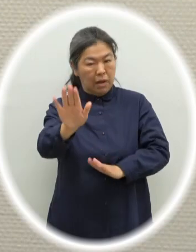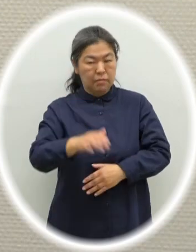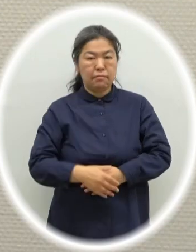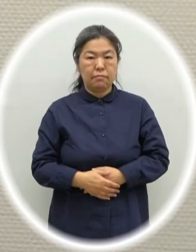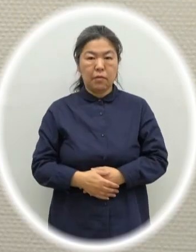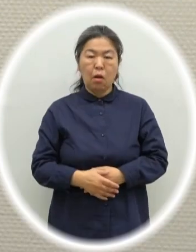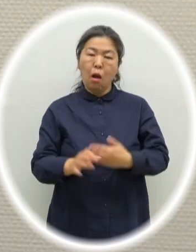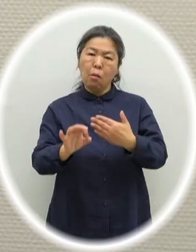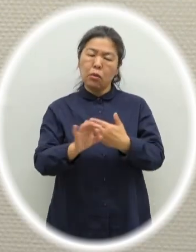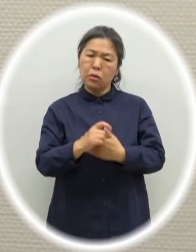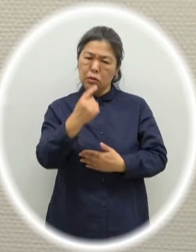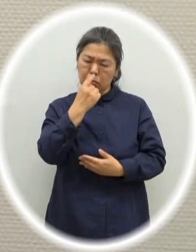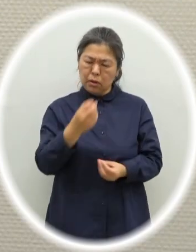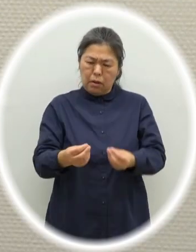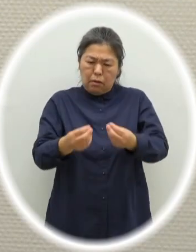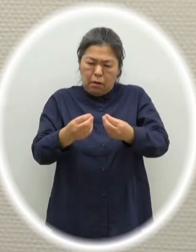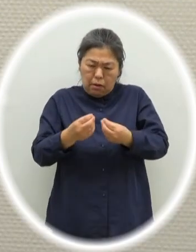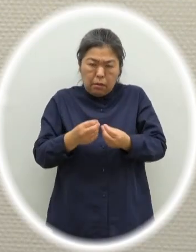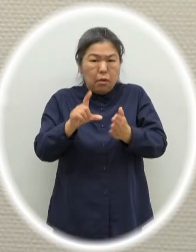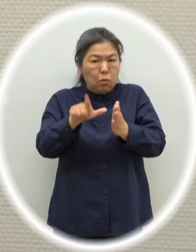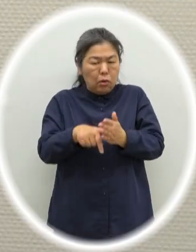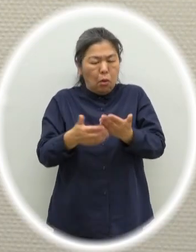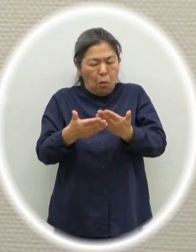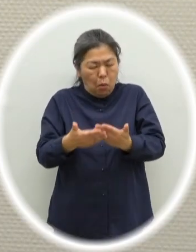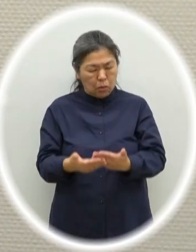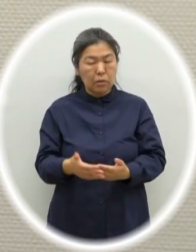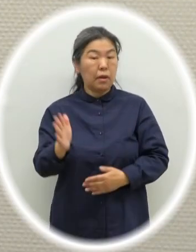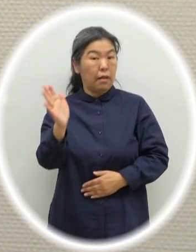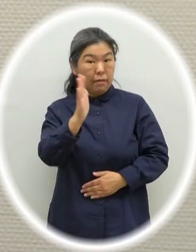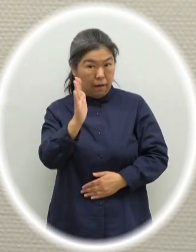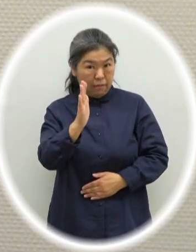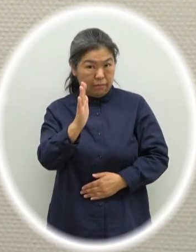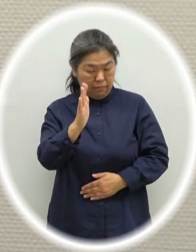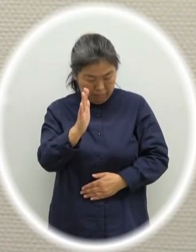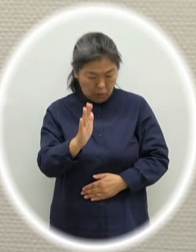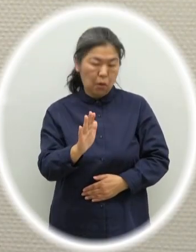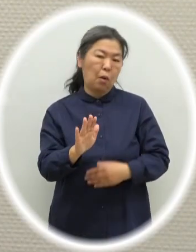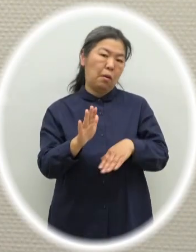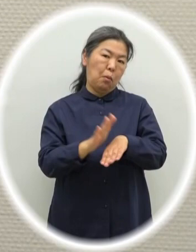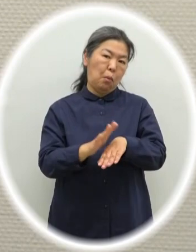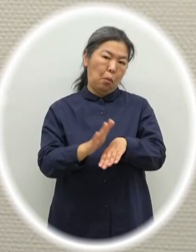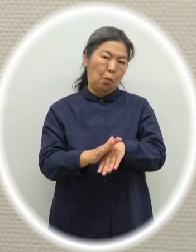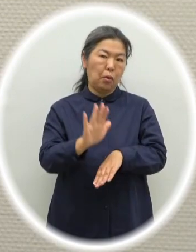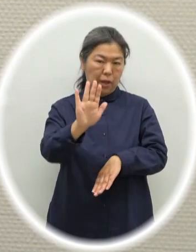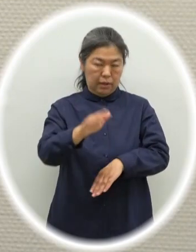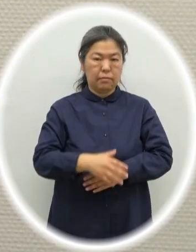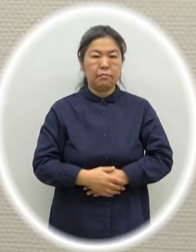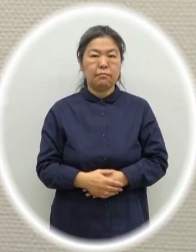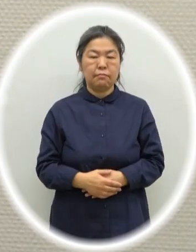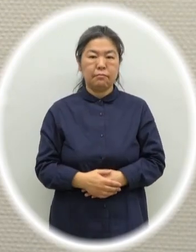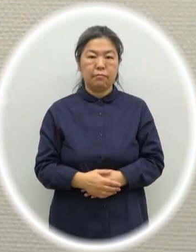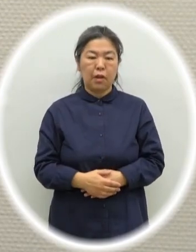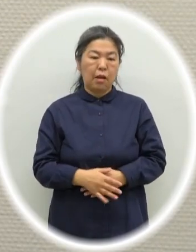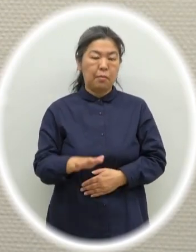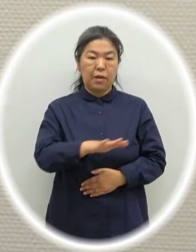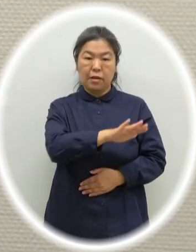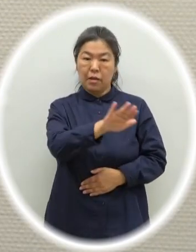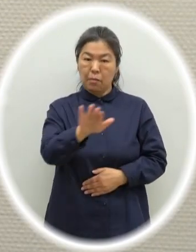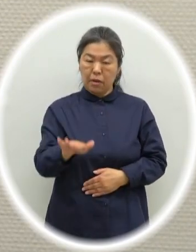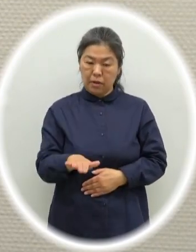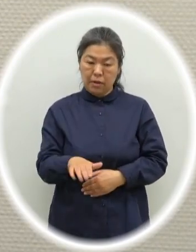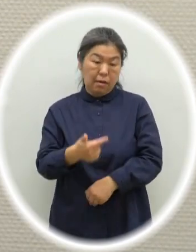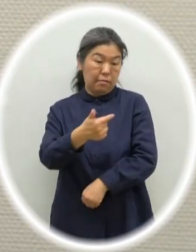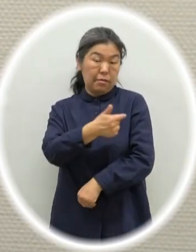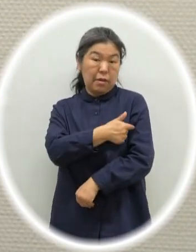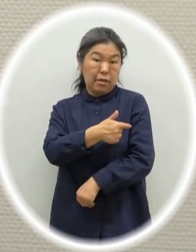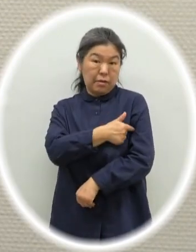ますし、万が一感染した場合でも重症化を防ぐリスクを軽減してくれますので、多くの皆さんにワ